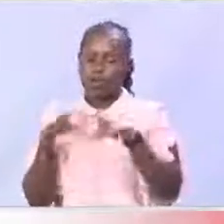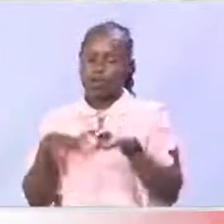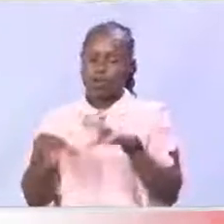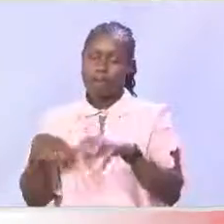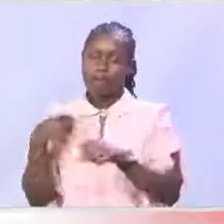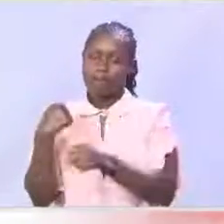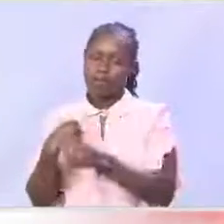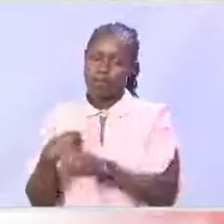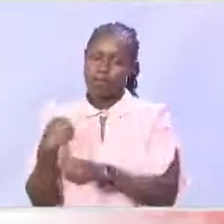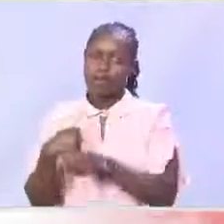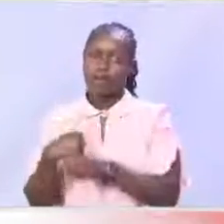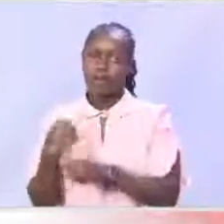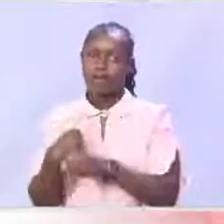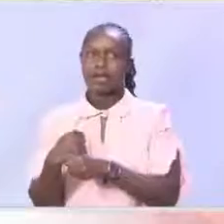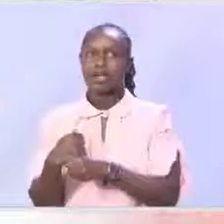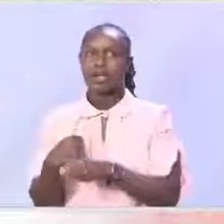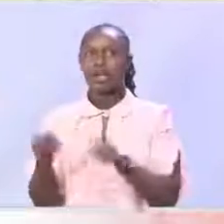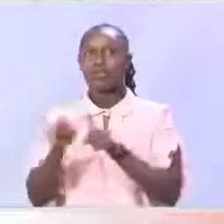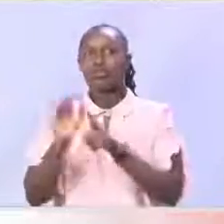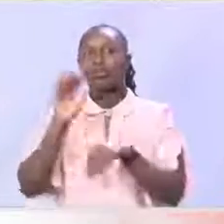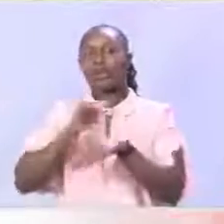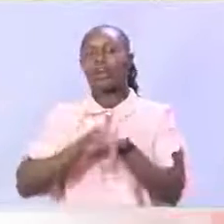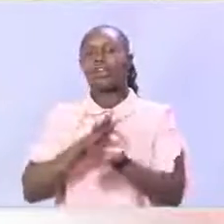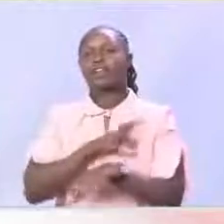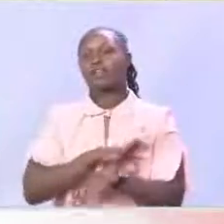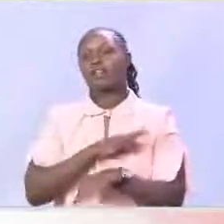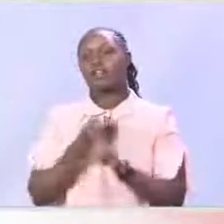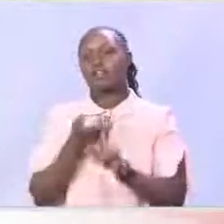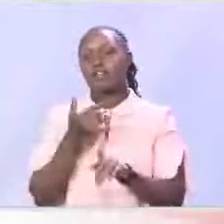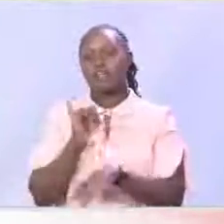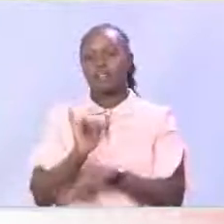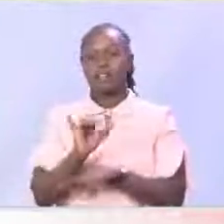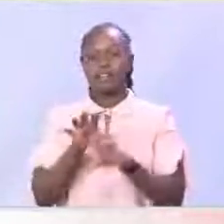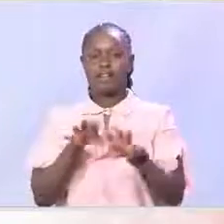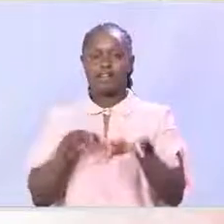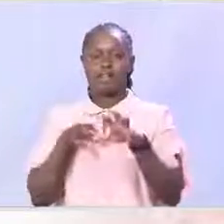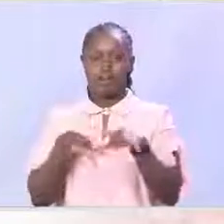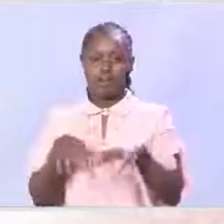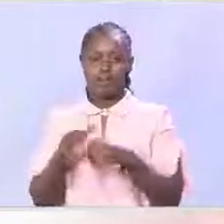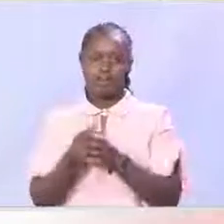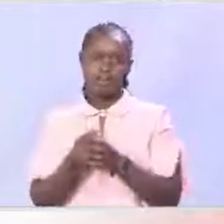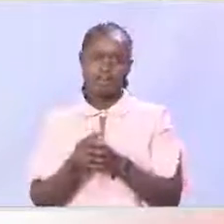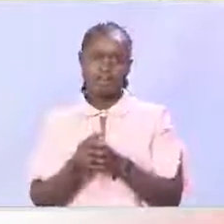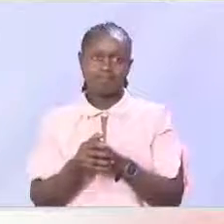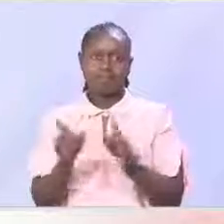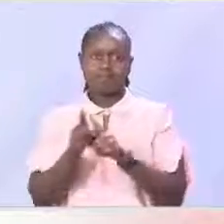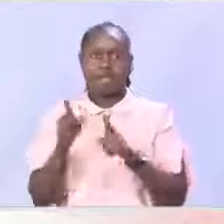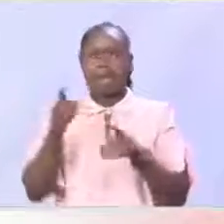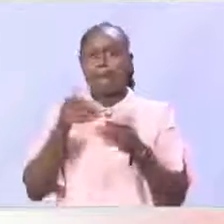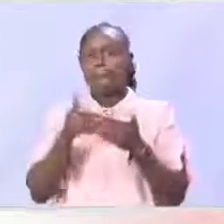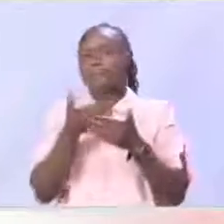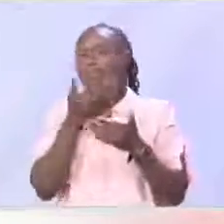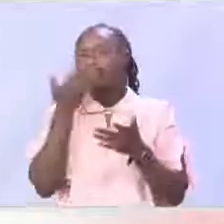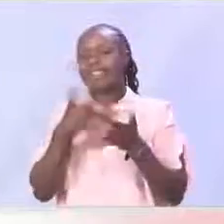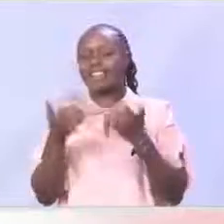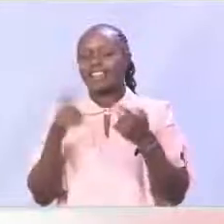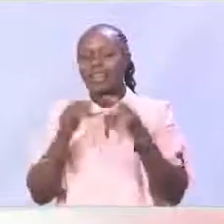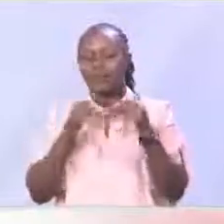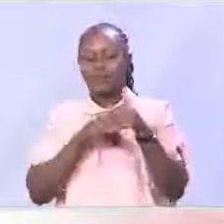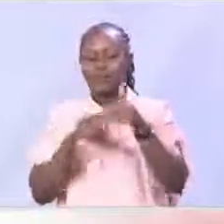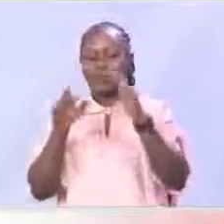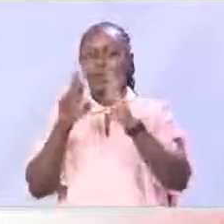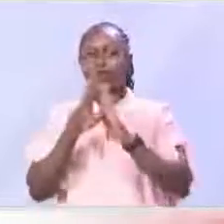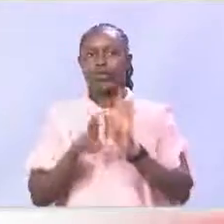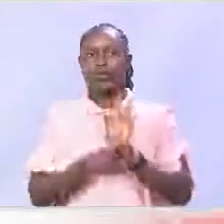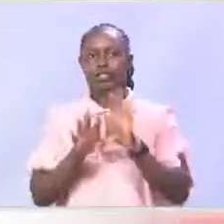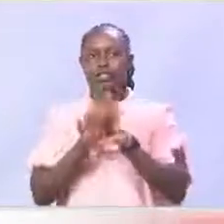shamba na utapata mafanikio ya hiyo shamba. Bora tu ufuate maagizo ambayo tumepewa na